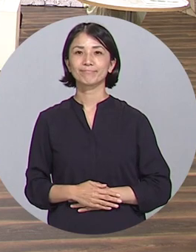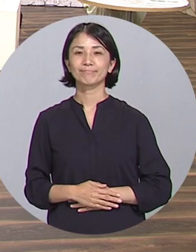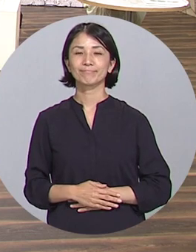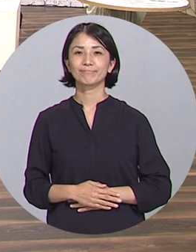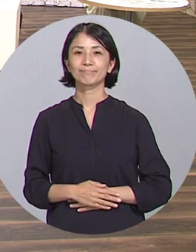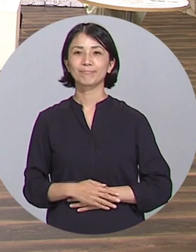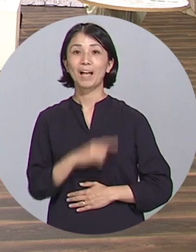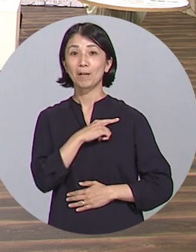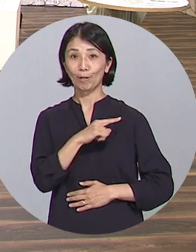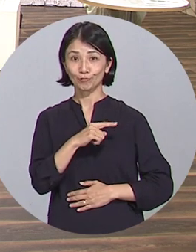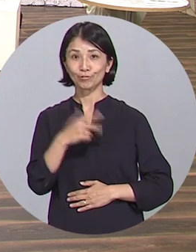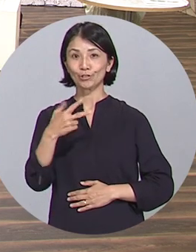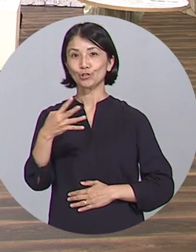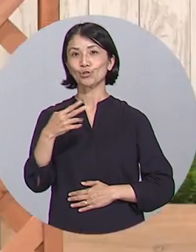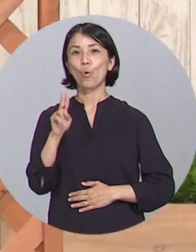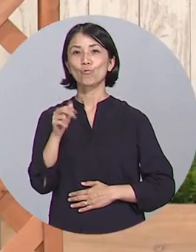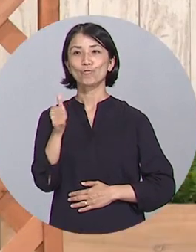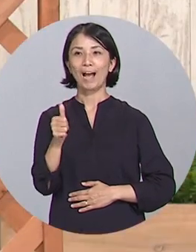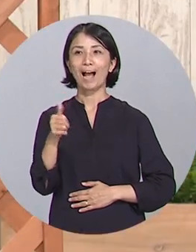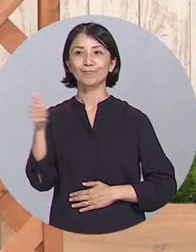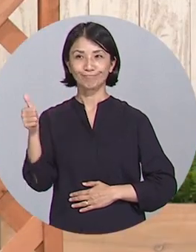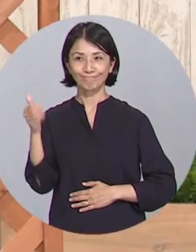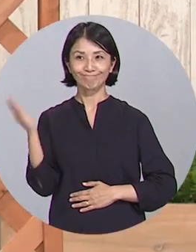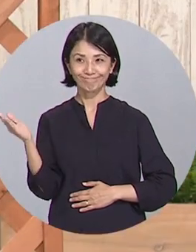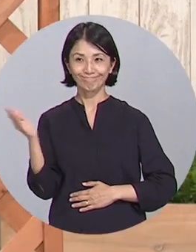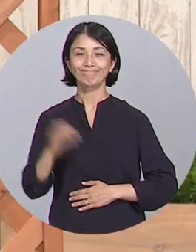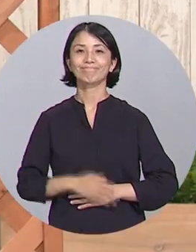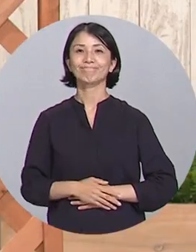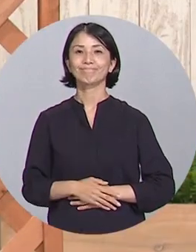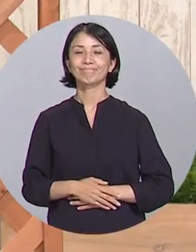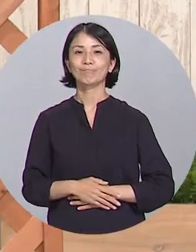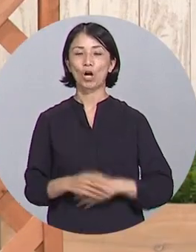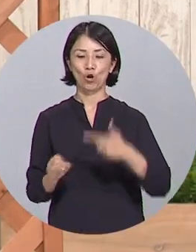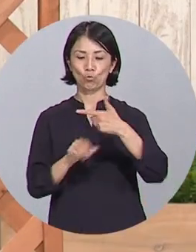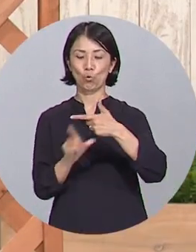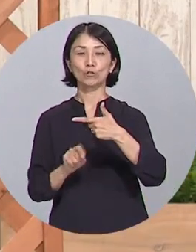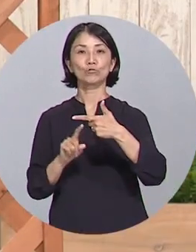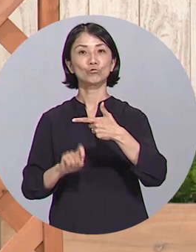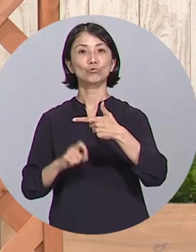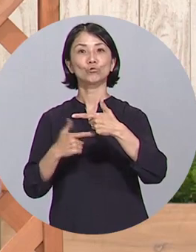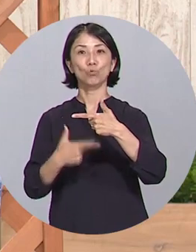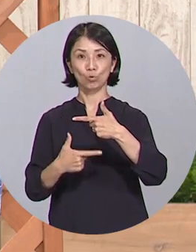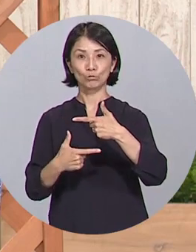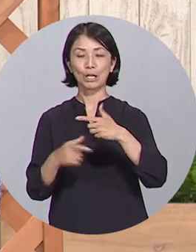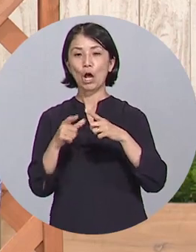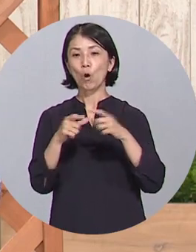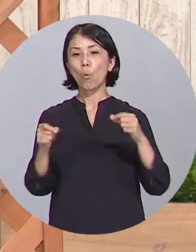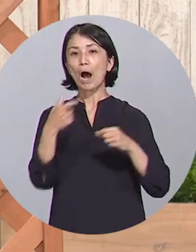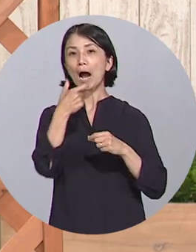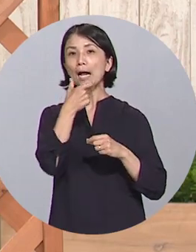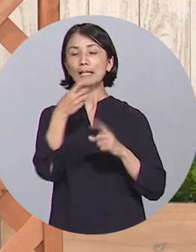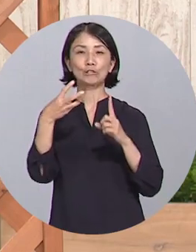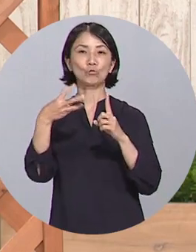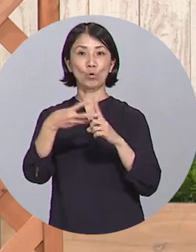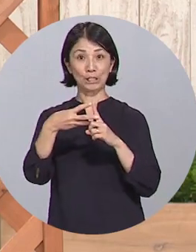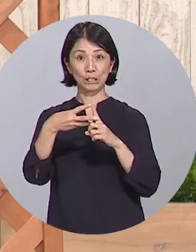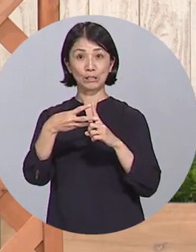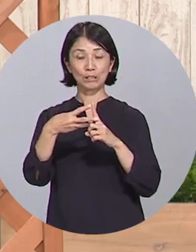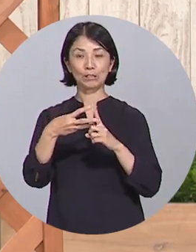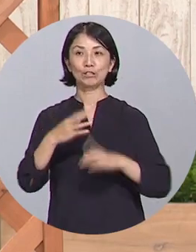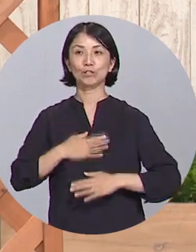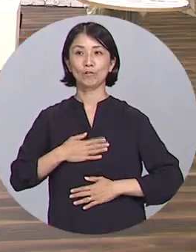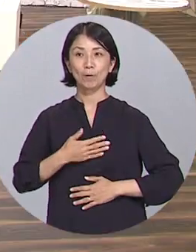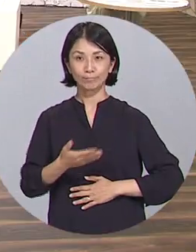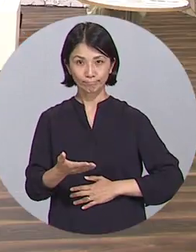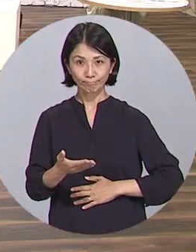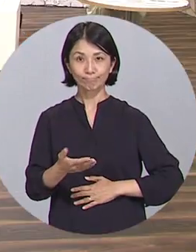さあ最初のコーナーは翔太君です。 はい、皆さん6月16日が和菓子の日であるということをご存